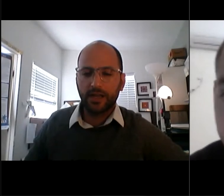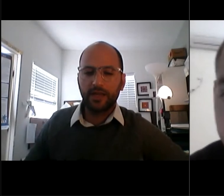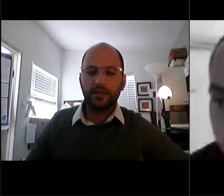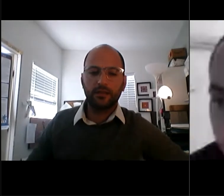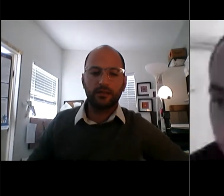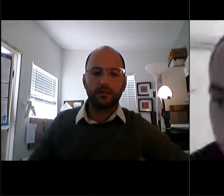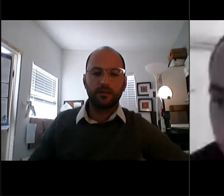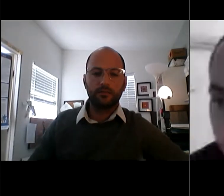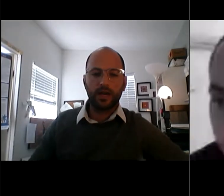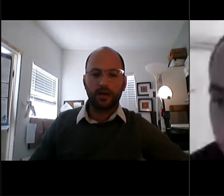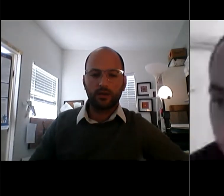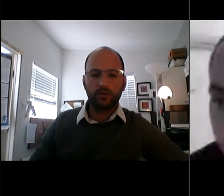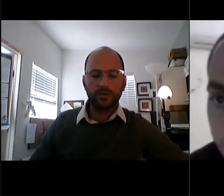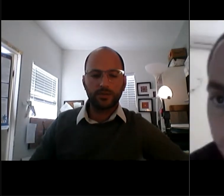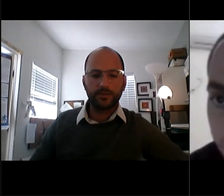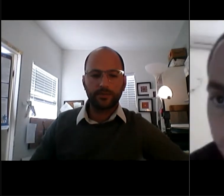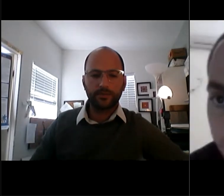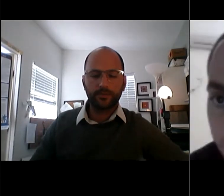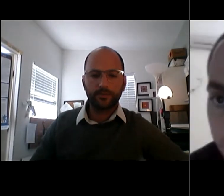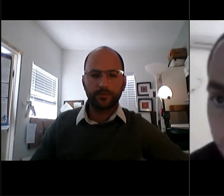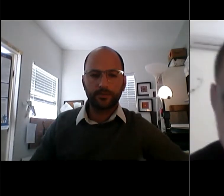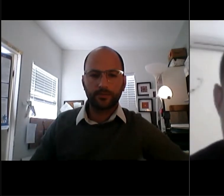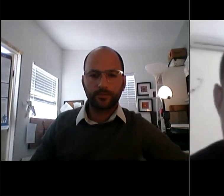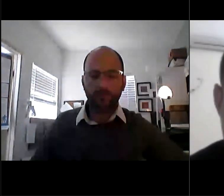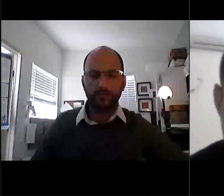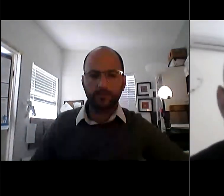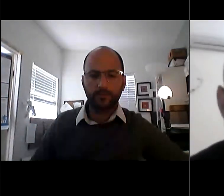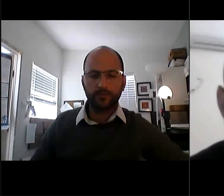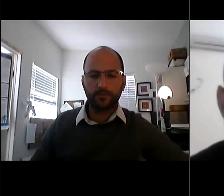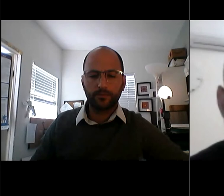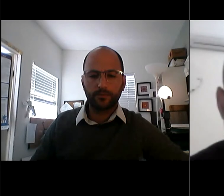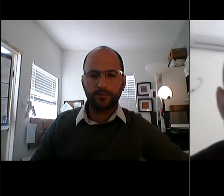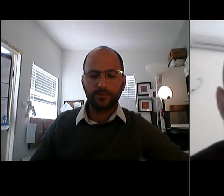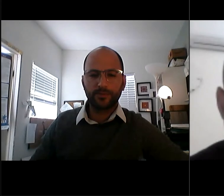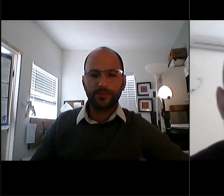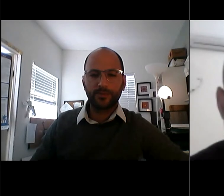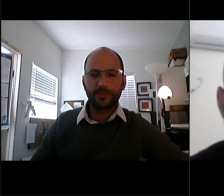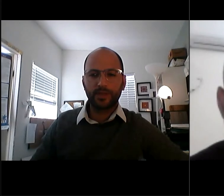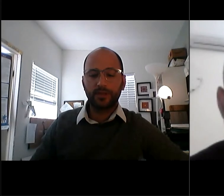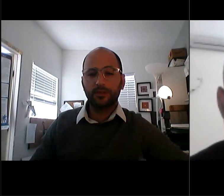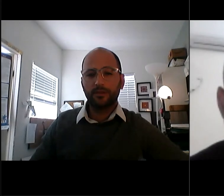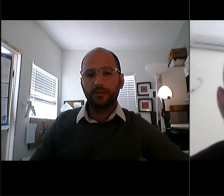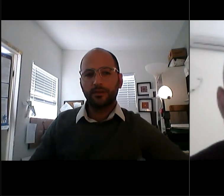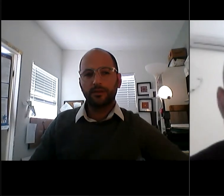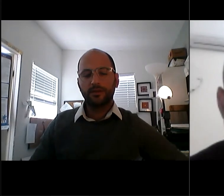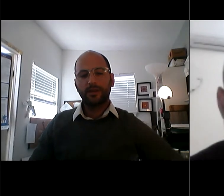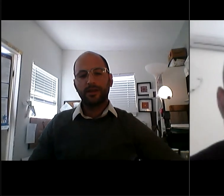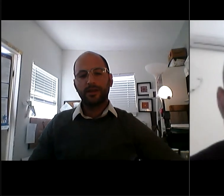אז חזרה למהלך הקורס. למה דווקא לטקסס?